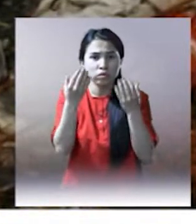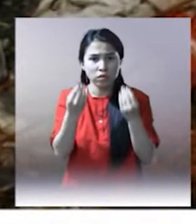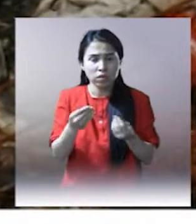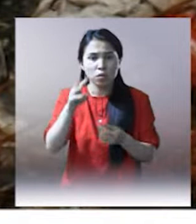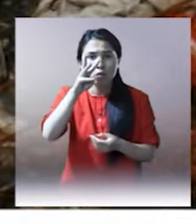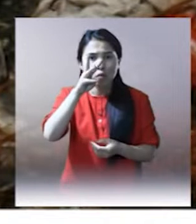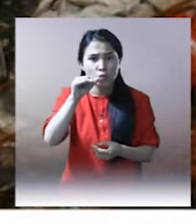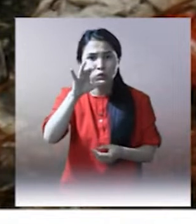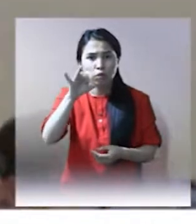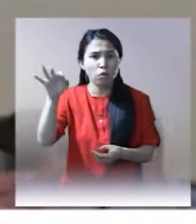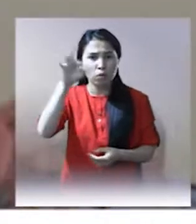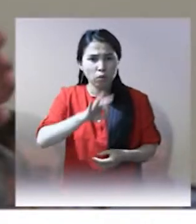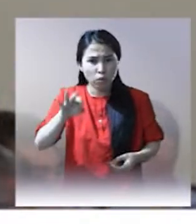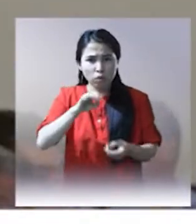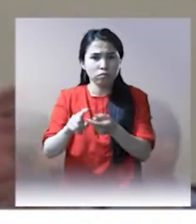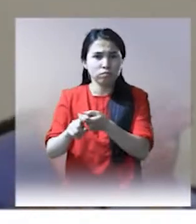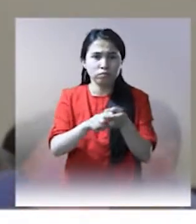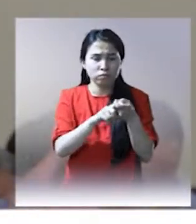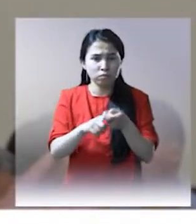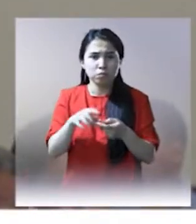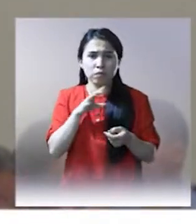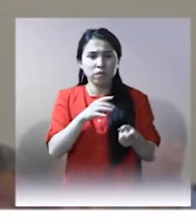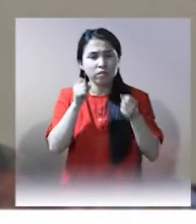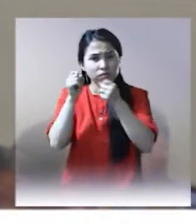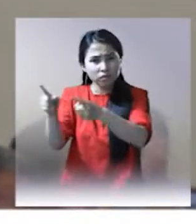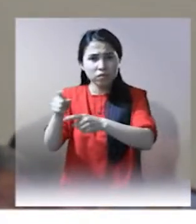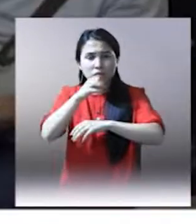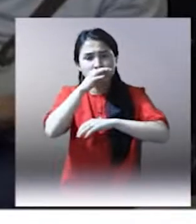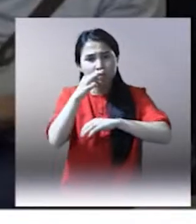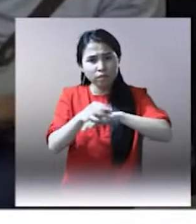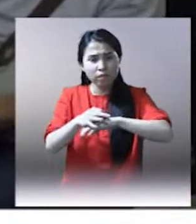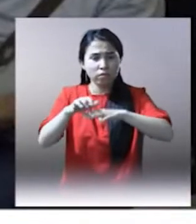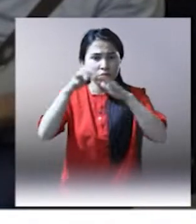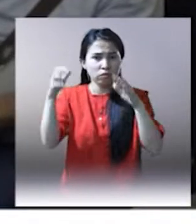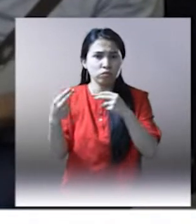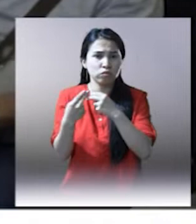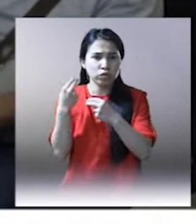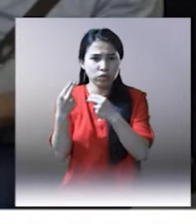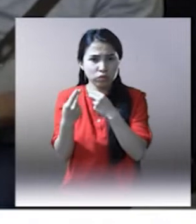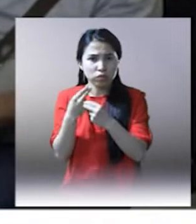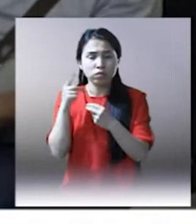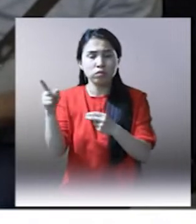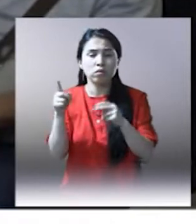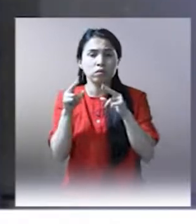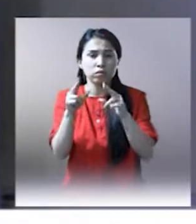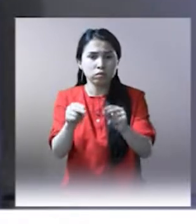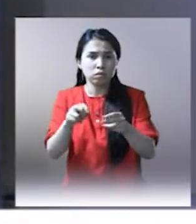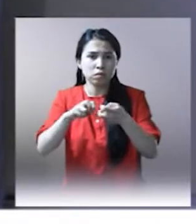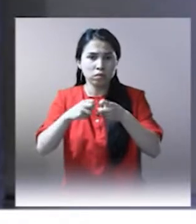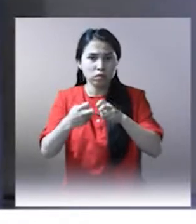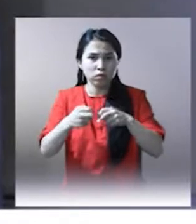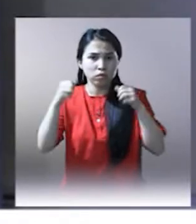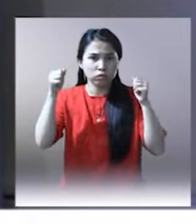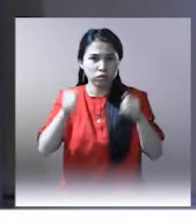қоқыс мәселесінің төңірегі. Мұны ескерген Тараз басшысы қоқыс шығаруға жауапты 6 компания өкілін орындарынан тік тұрғызды. Дәлел ретінде